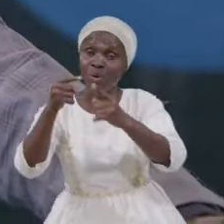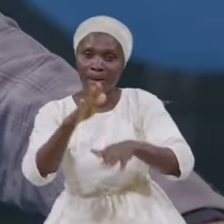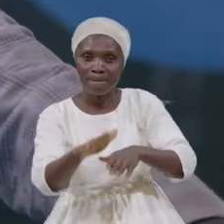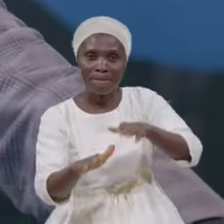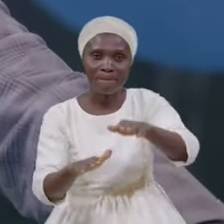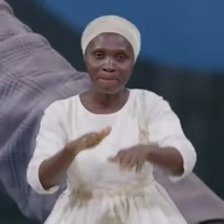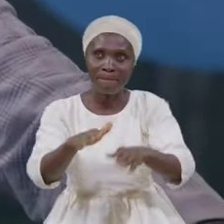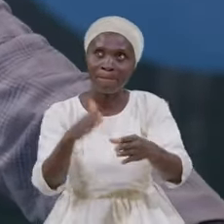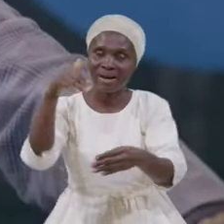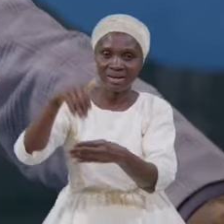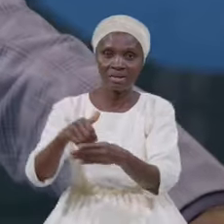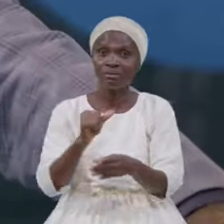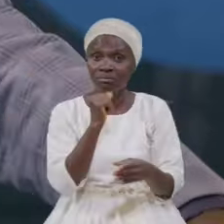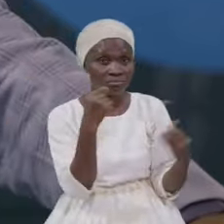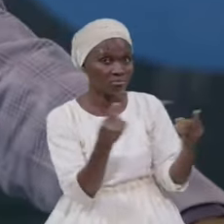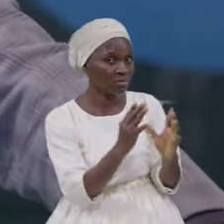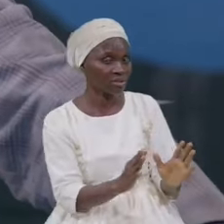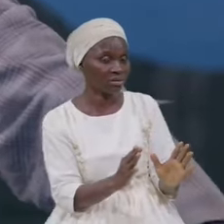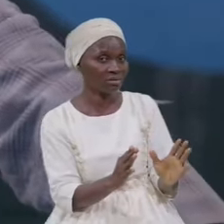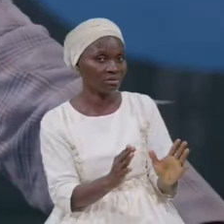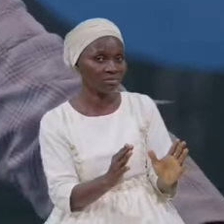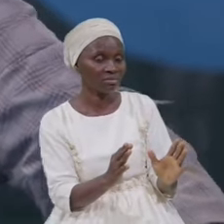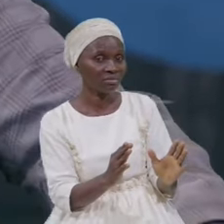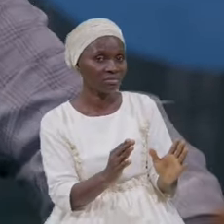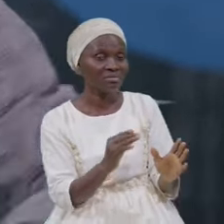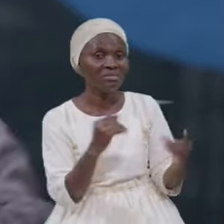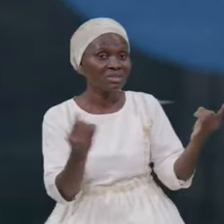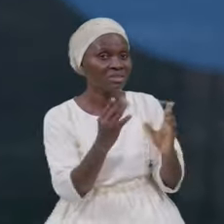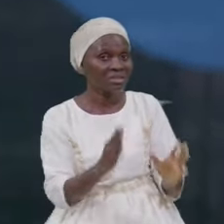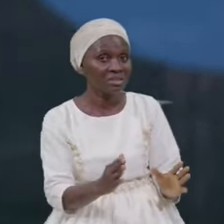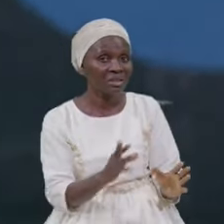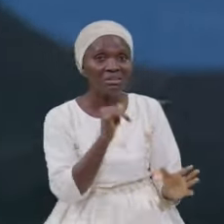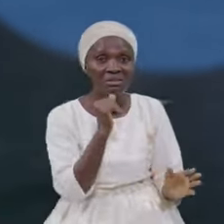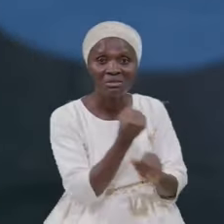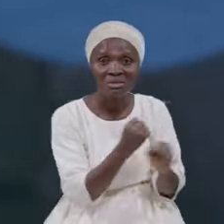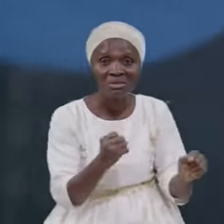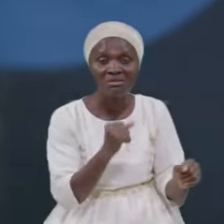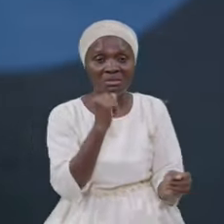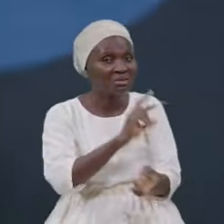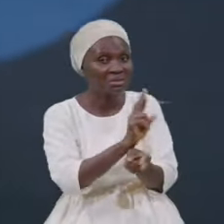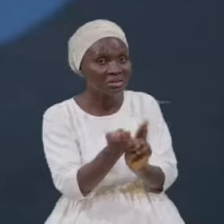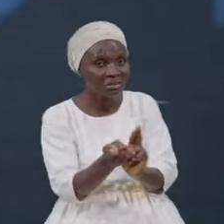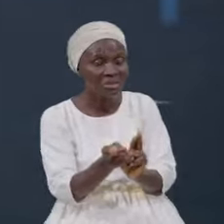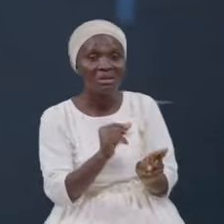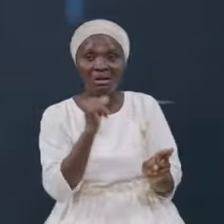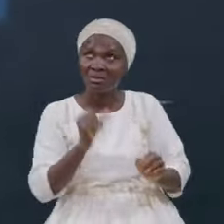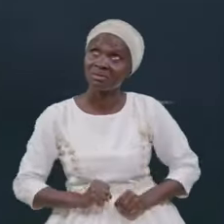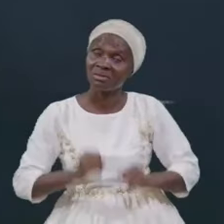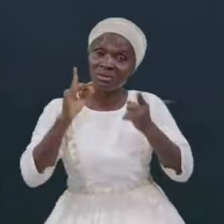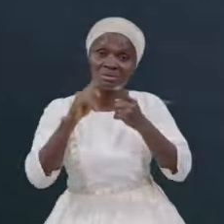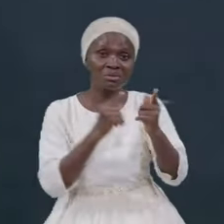dans le royaume, ils ne sont pas sauvés, ils ne sont pas repentis, ils n'ont pas donné leur vie au Seigneur. Ils sont